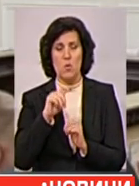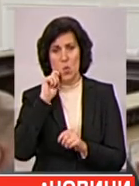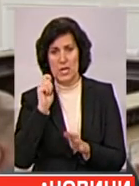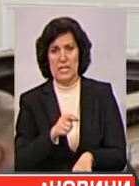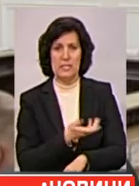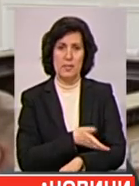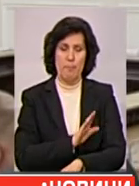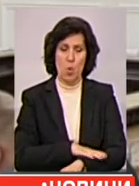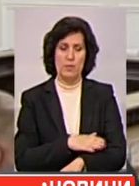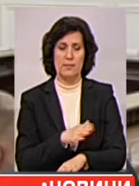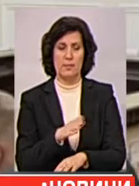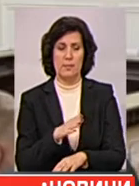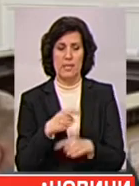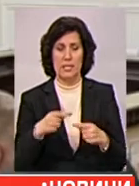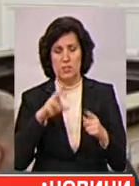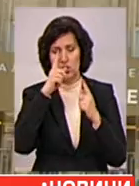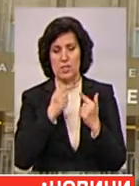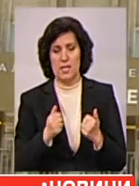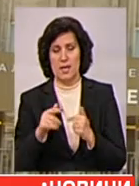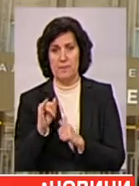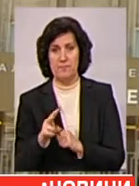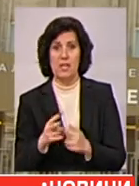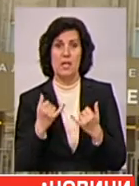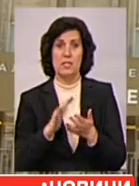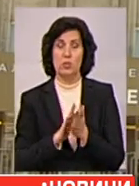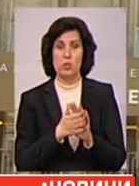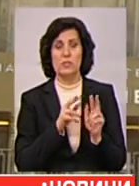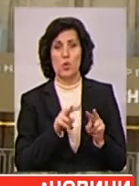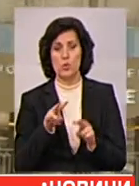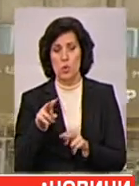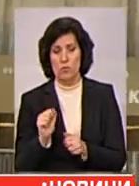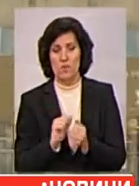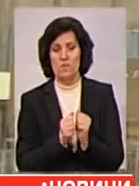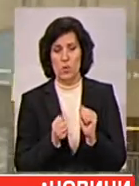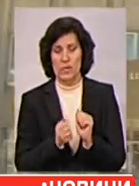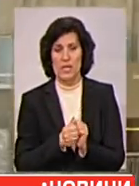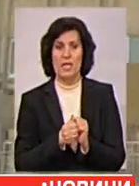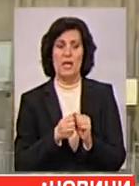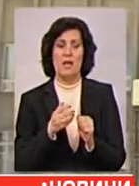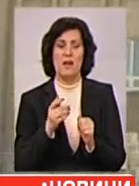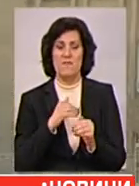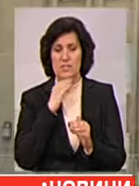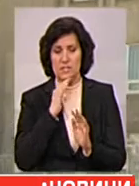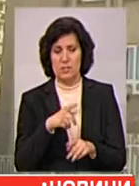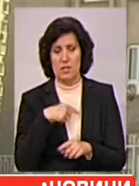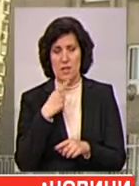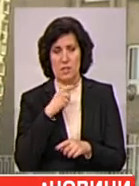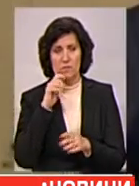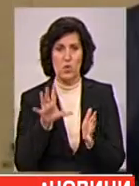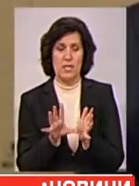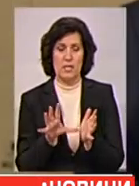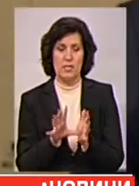українські, польські, інших країн. Наразі ситуація контрольована. Вугілля на теплоелектростанціях вистачає, кажуть в